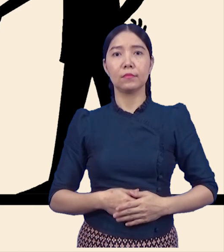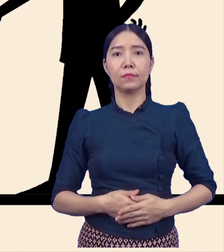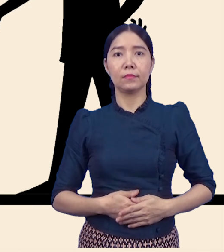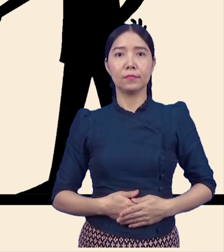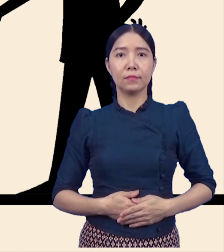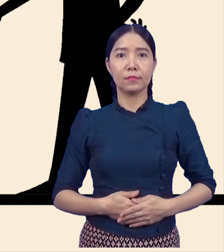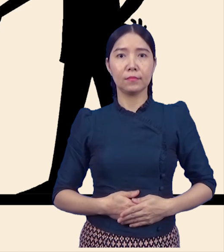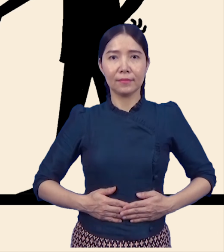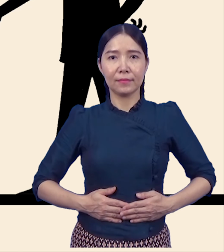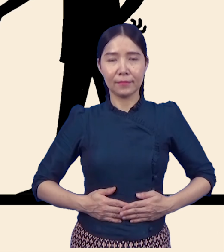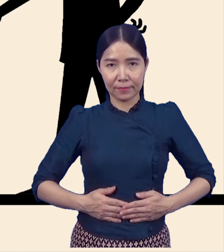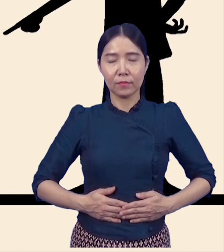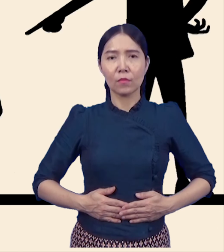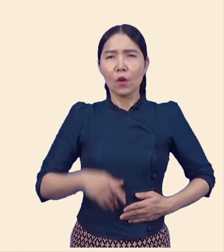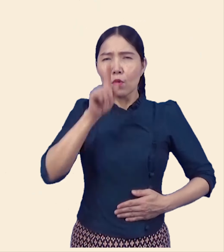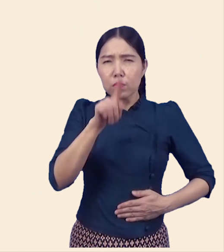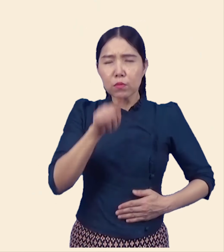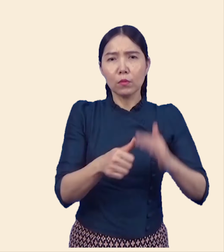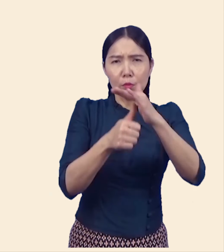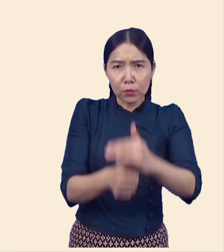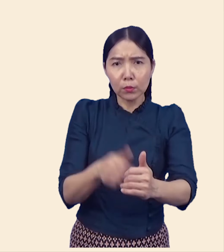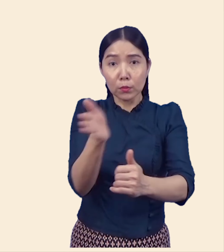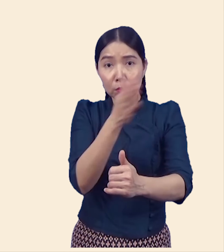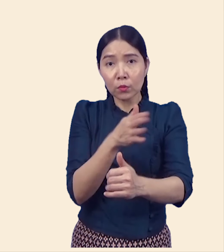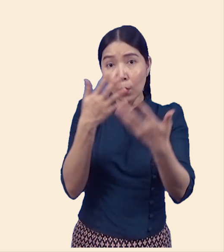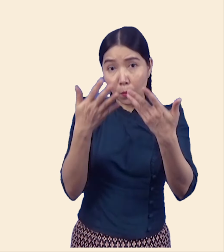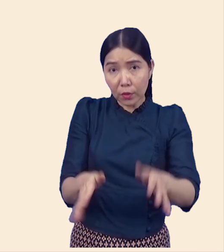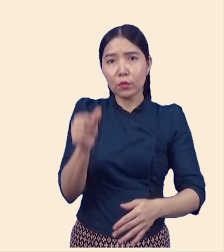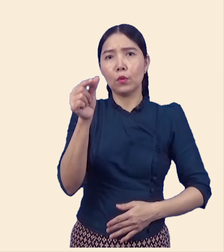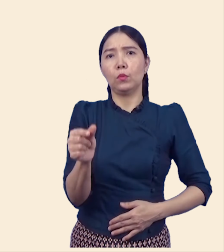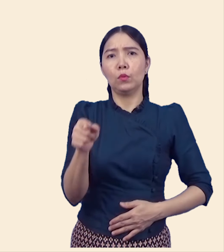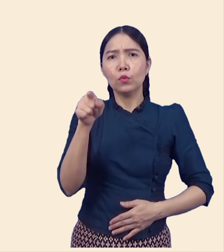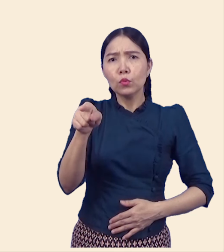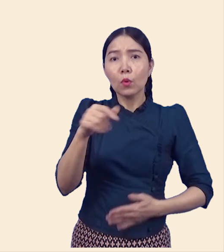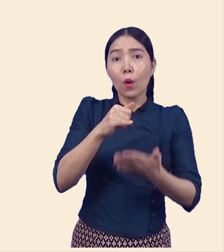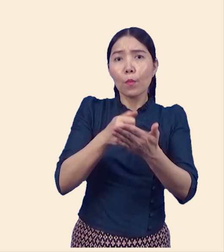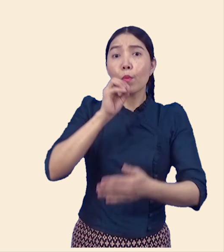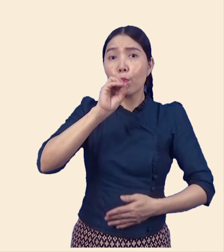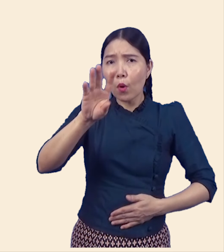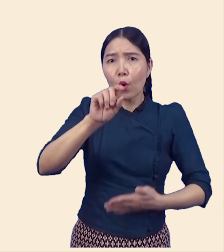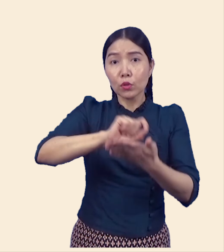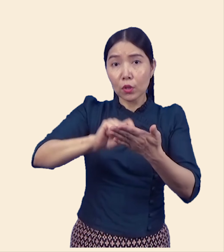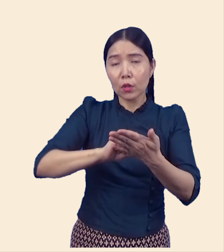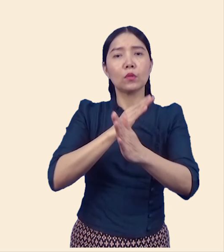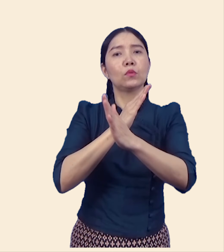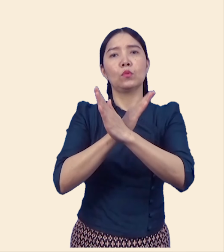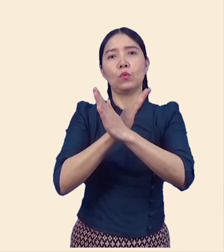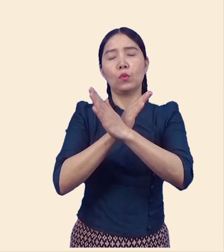ရှောင်ရှားရပါမယ်။ဥပမာလွတ်မြောက်လာသူရဲ့နောက်ခံသမိုင်းကြောင်းလိင်စိတ်တင်းညွတ်မှု